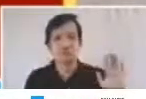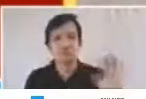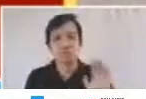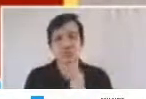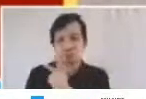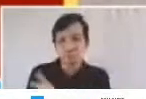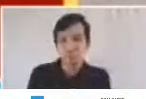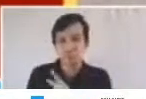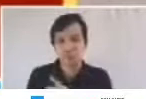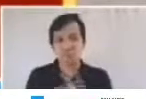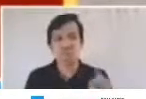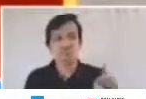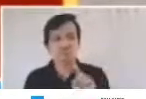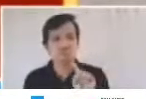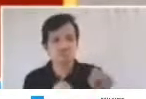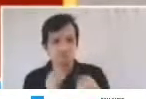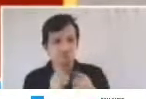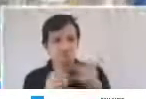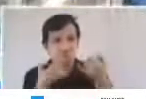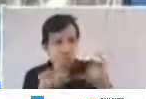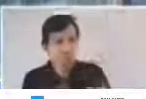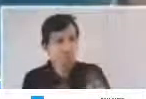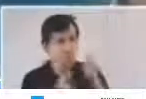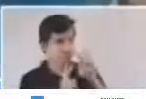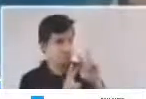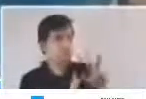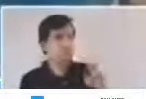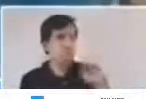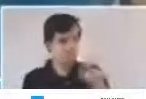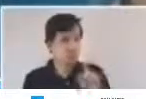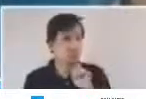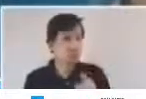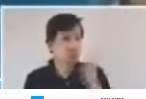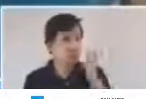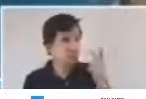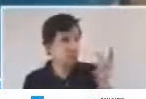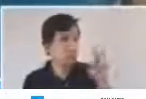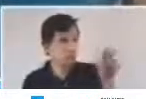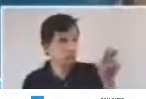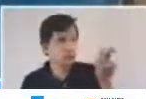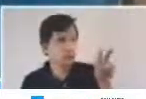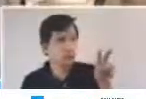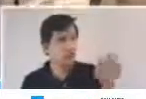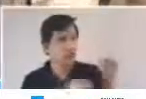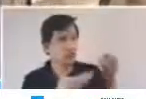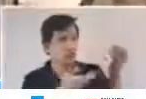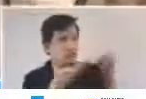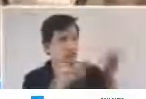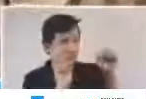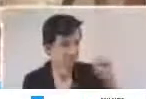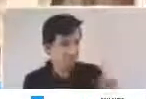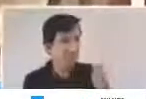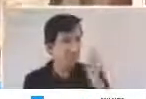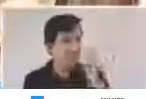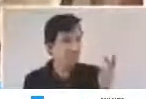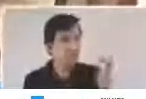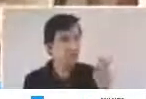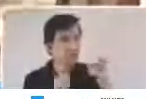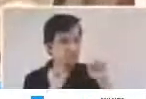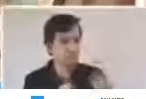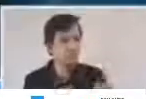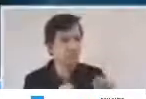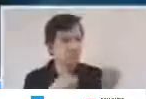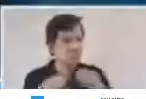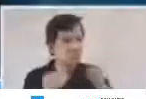pong nire-recommenda ay magkaroon ng symptomatic screening kung saan lahat po ng magre-resume o babalik sa